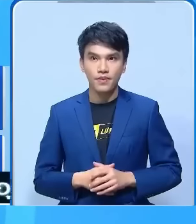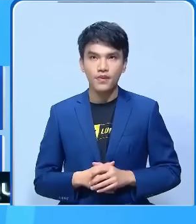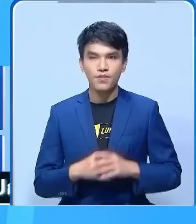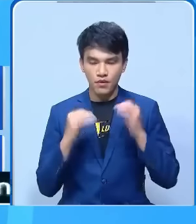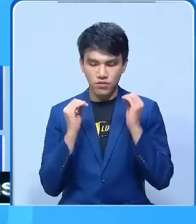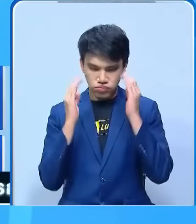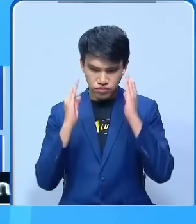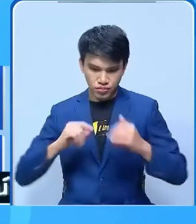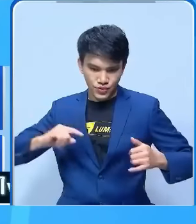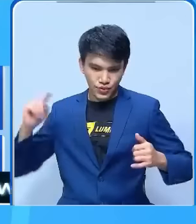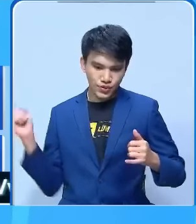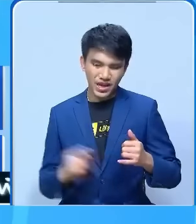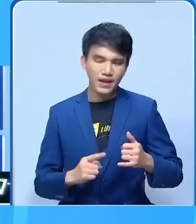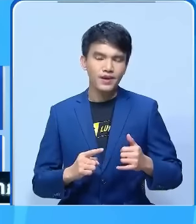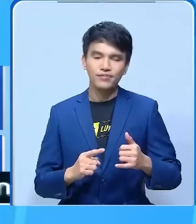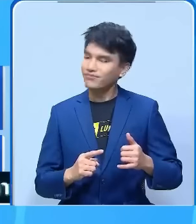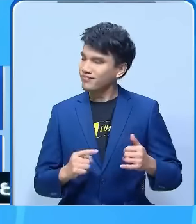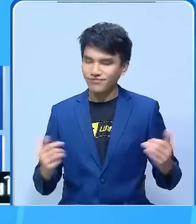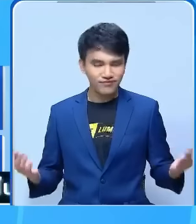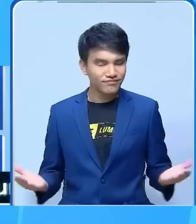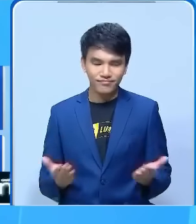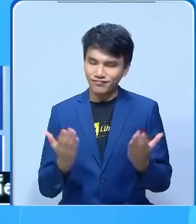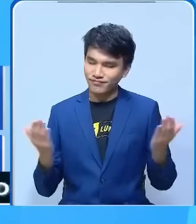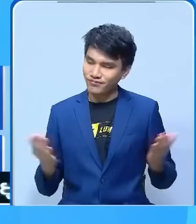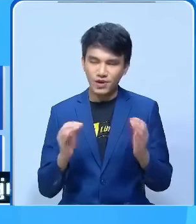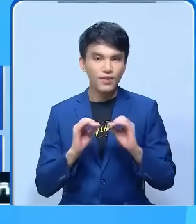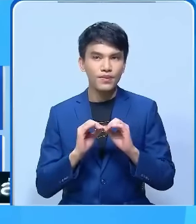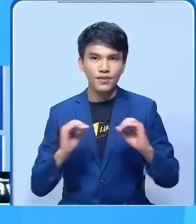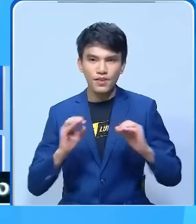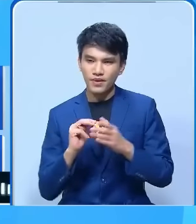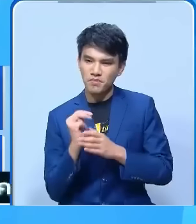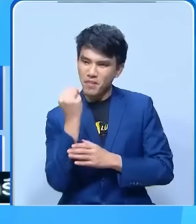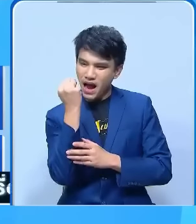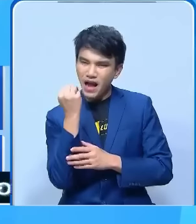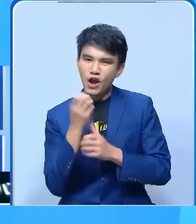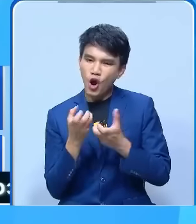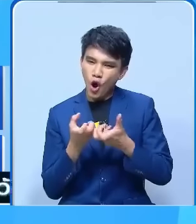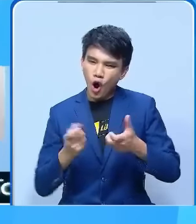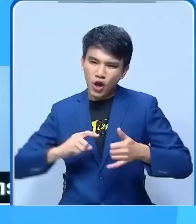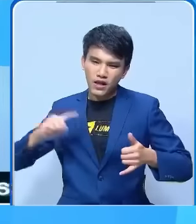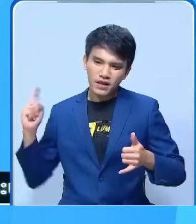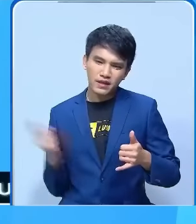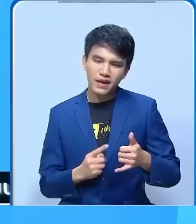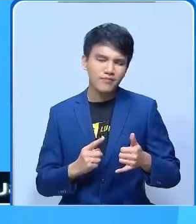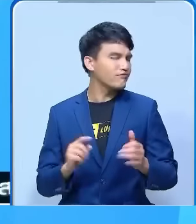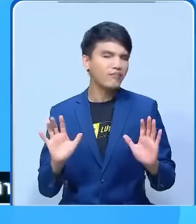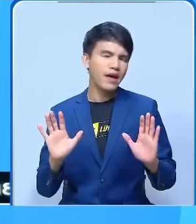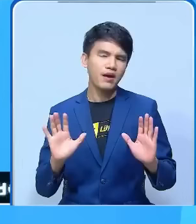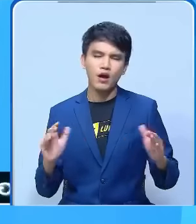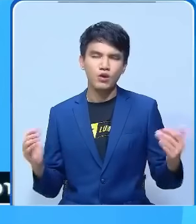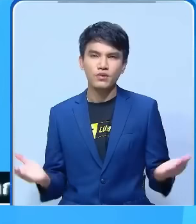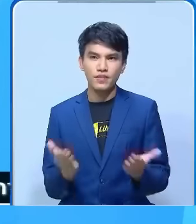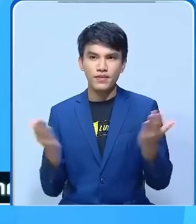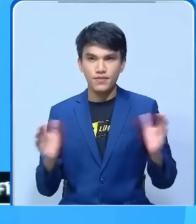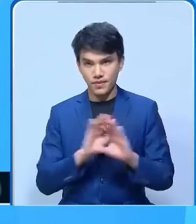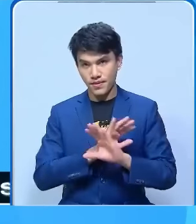ได้ลงโทษด้วยการเคี่ยนหรือว่าใช้วัสดุอุปกรณ์ไม้เรียวหรือไม้อะไรประเภทอื่นๆในการที่จะมาลงโทษลัก